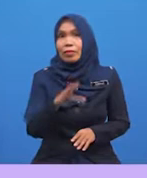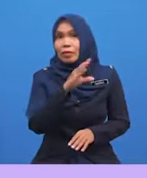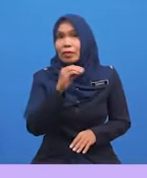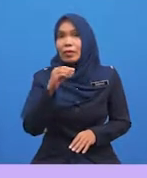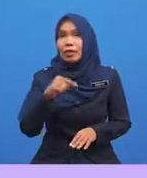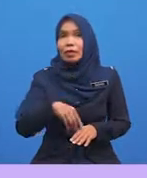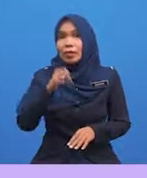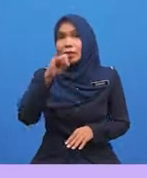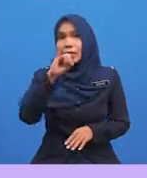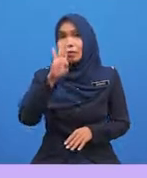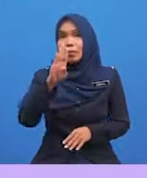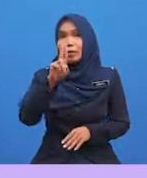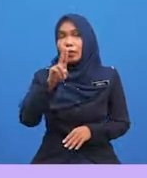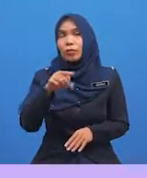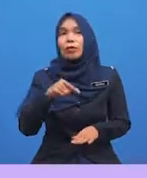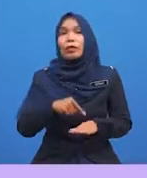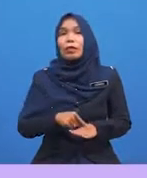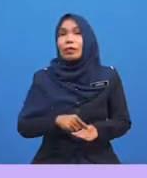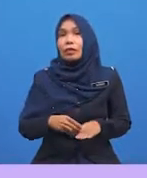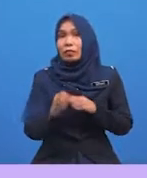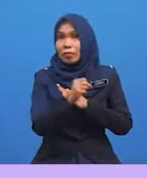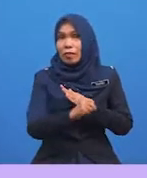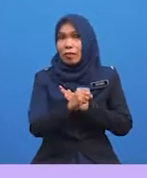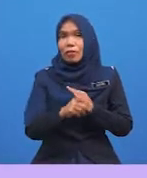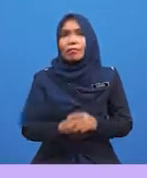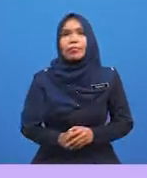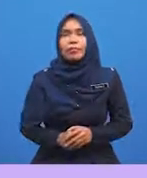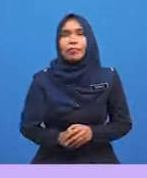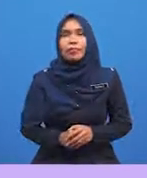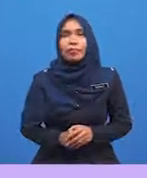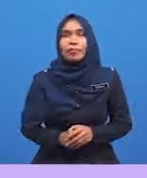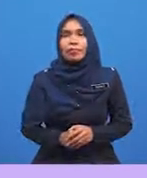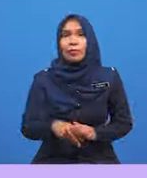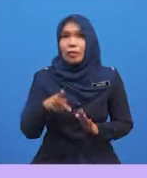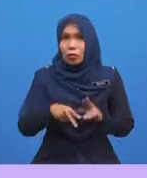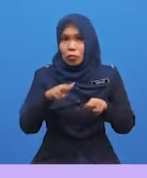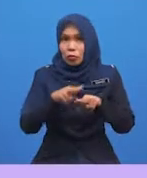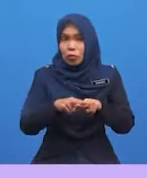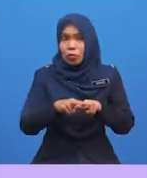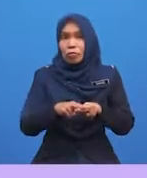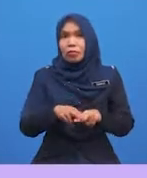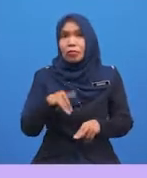Sarawak. Kawasan-kawasan bandar ini mempunyai penduduk yang padat.